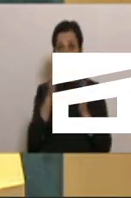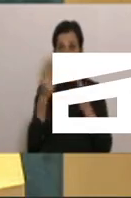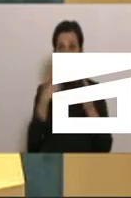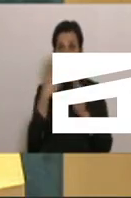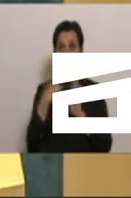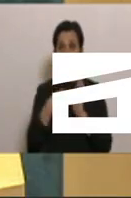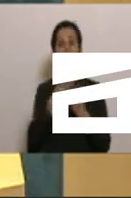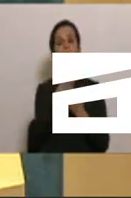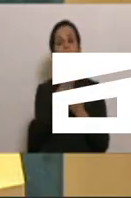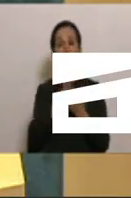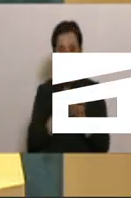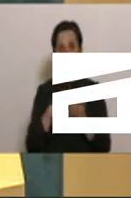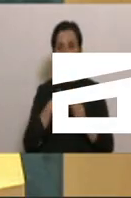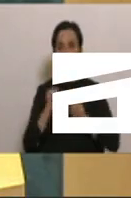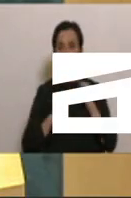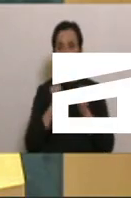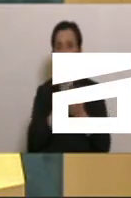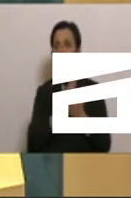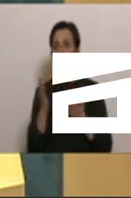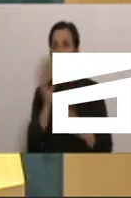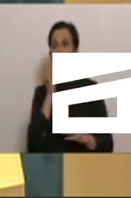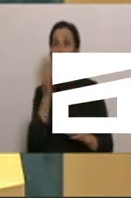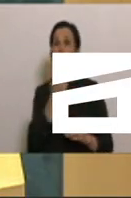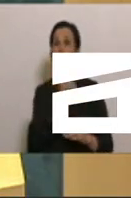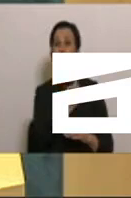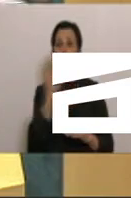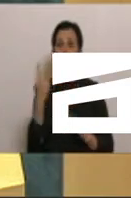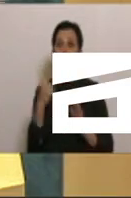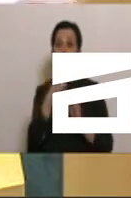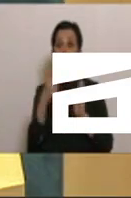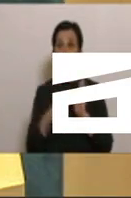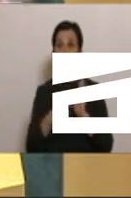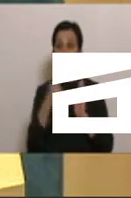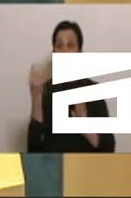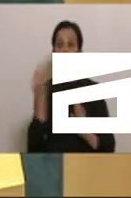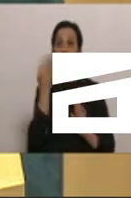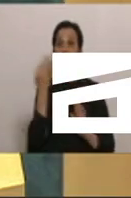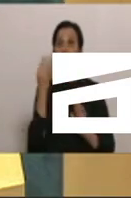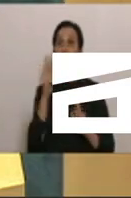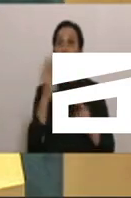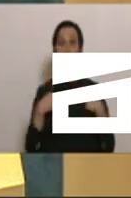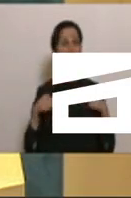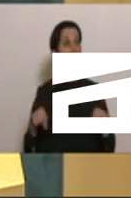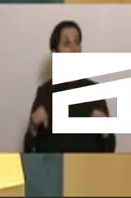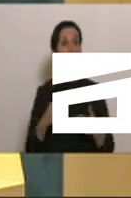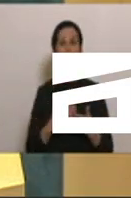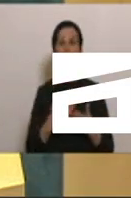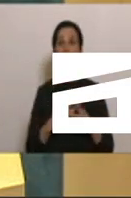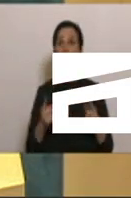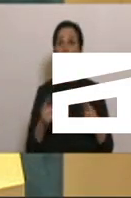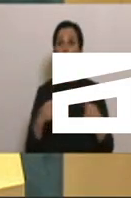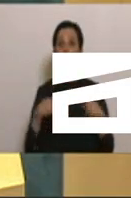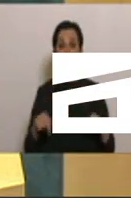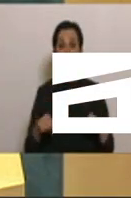თვითონ გიპასუხოთ. ერთ-ერთი კითხვა, რომელიც ალბათ გაინტერესებს, რატომ ვარ დღეს მე აქ? აქ რატომ